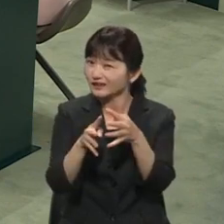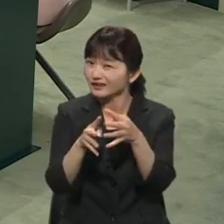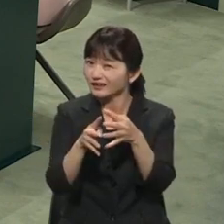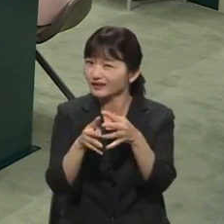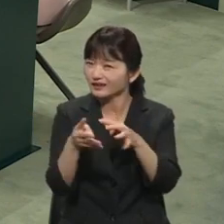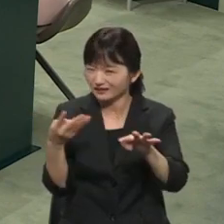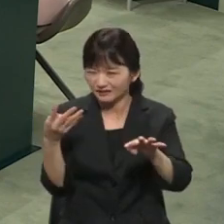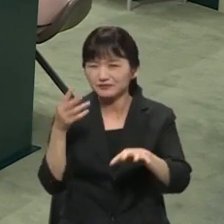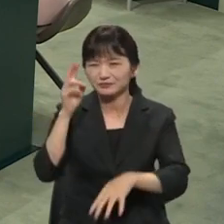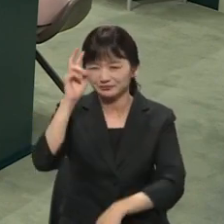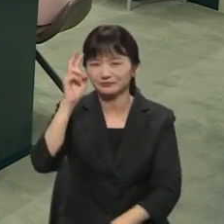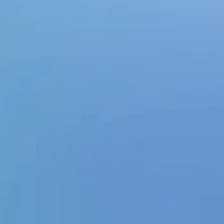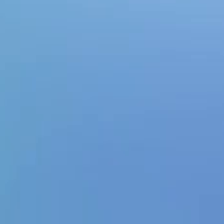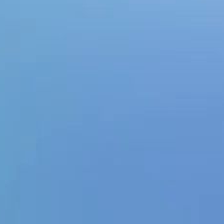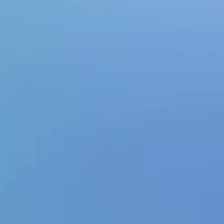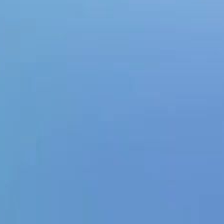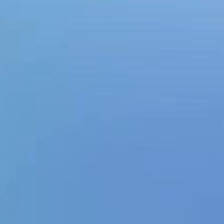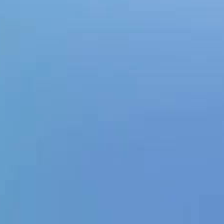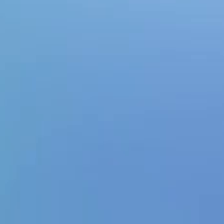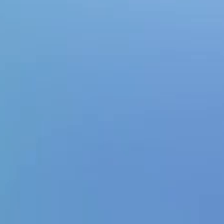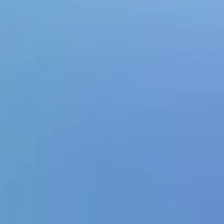높죠 그렇습니다 알겠습니다